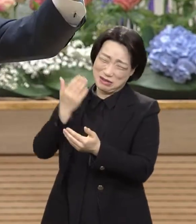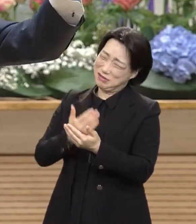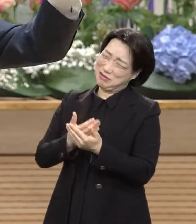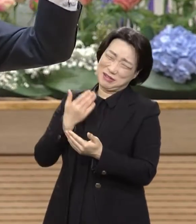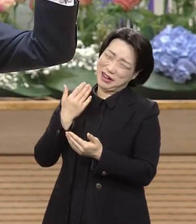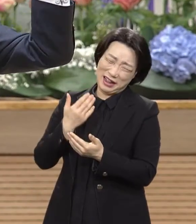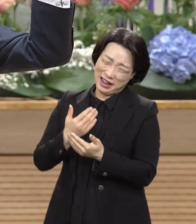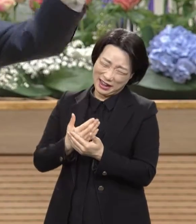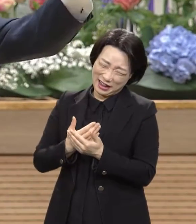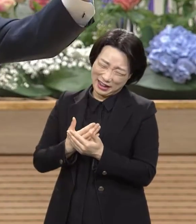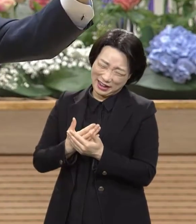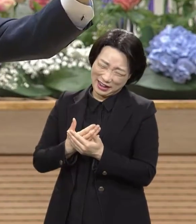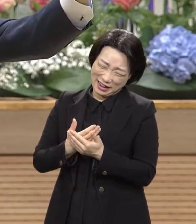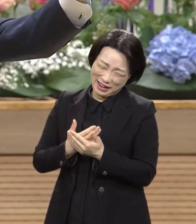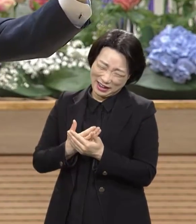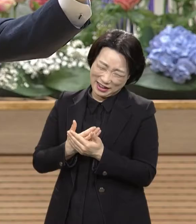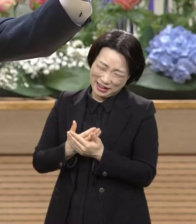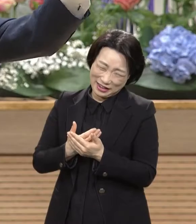뜻대로